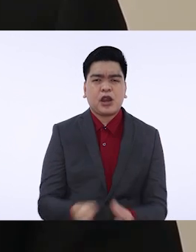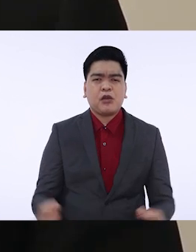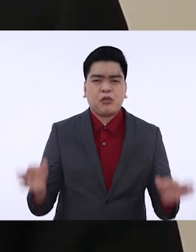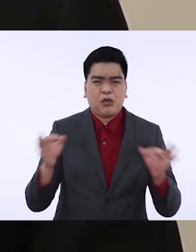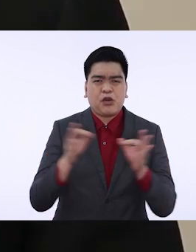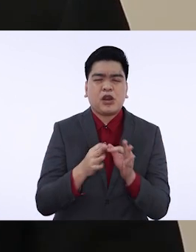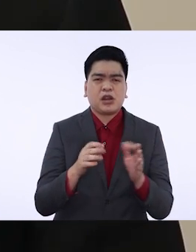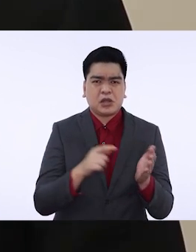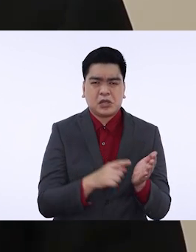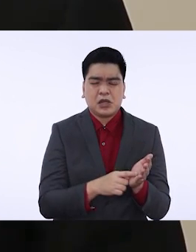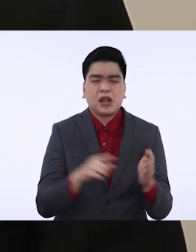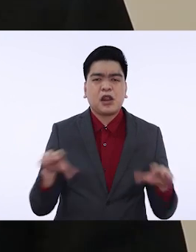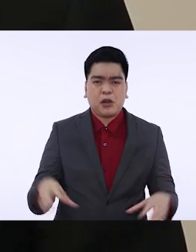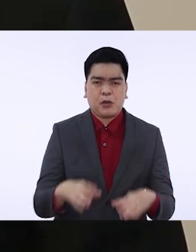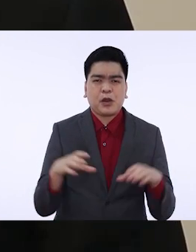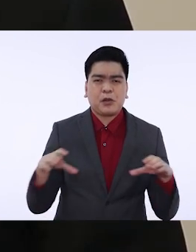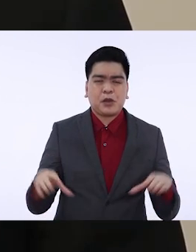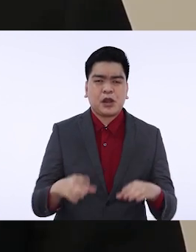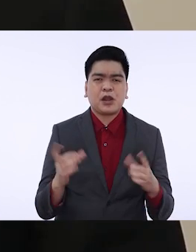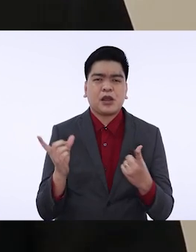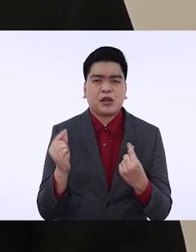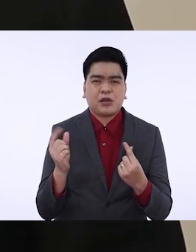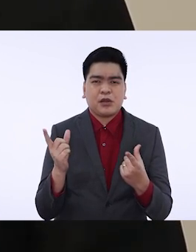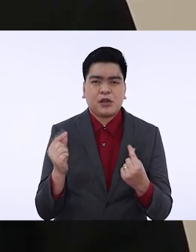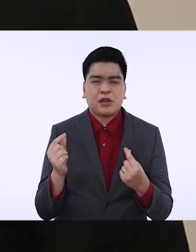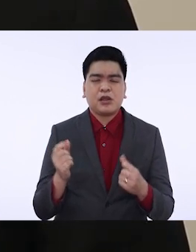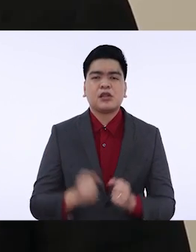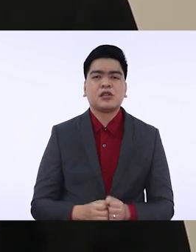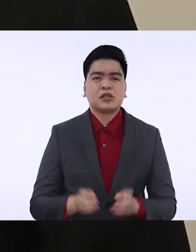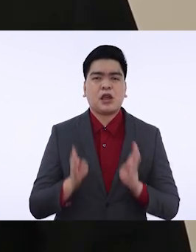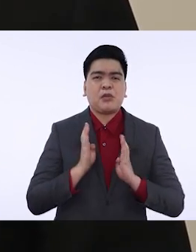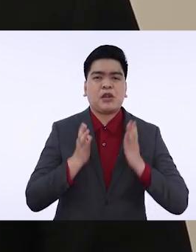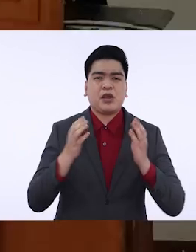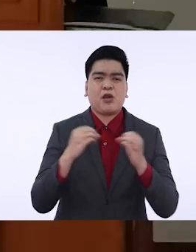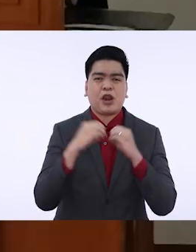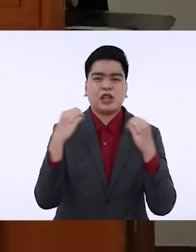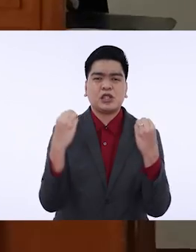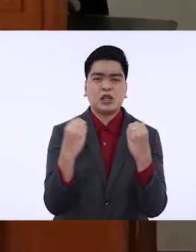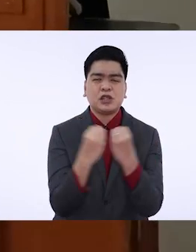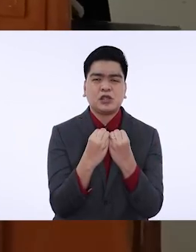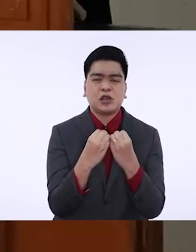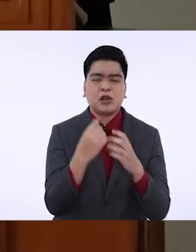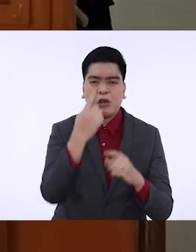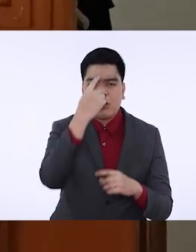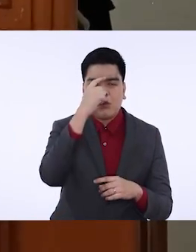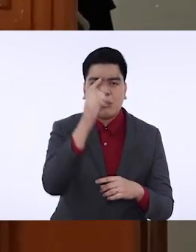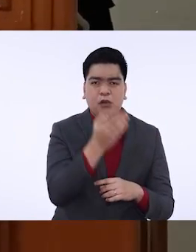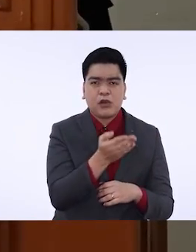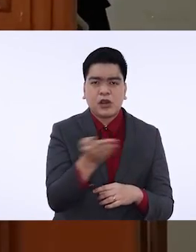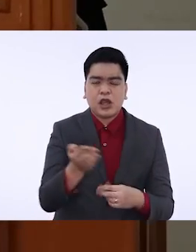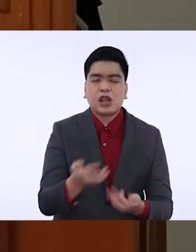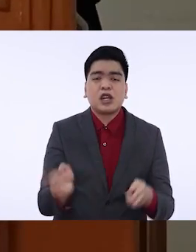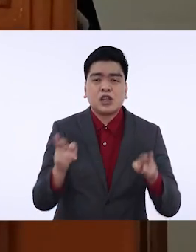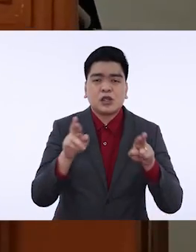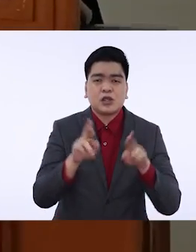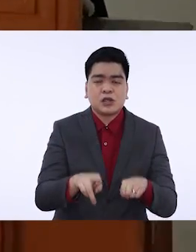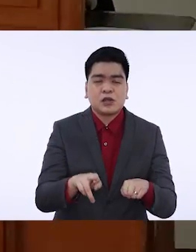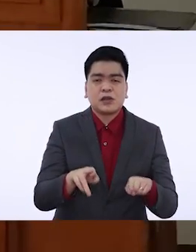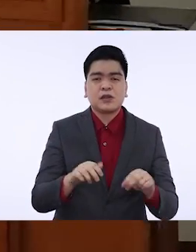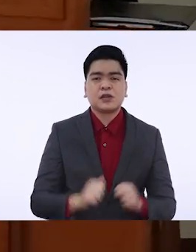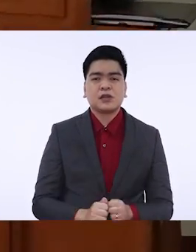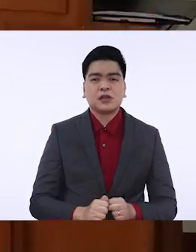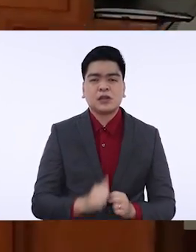mga aktibidad na ating isinasagawa sa kapisanang binhi para ito'y magdulot hindi lang